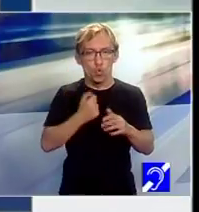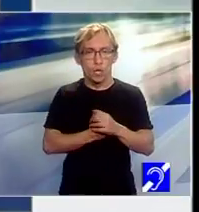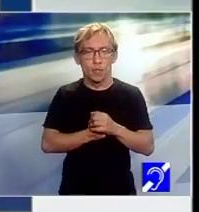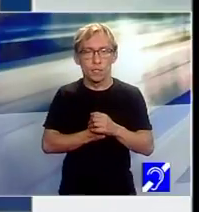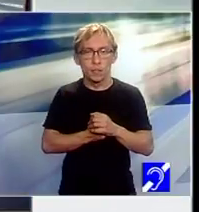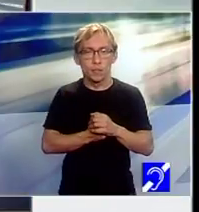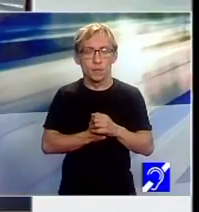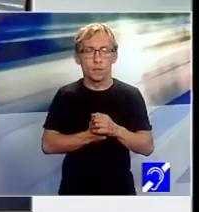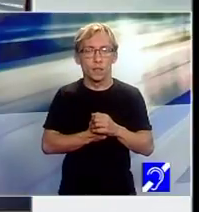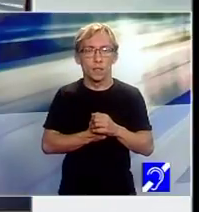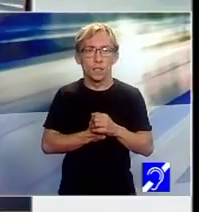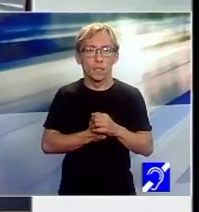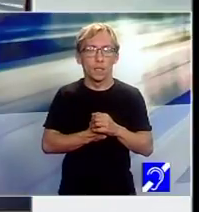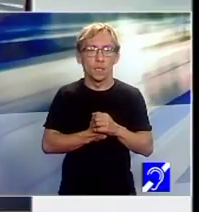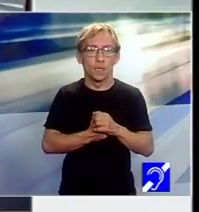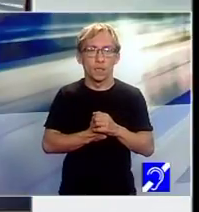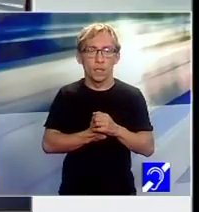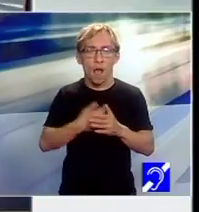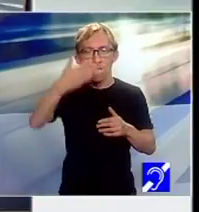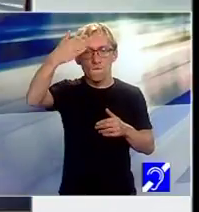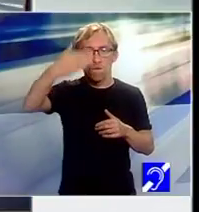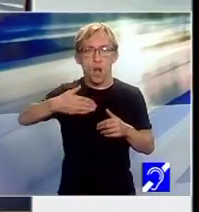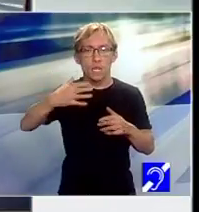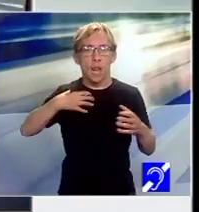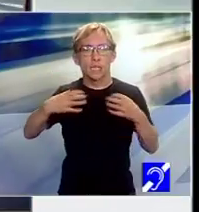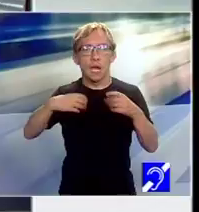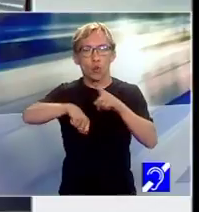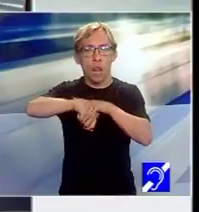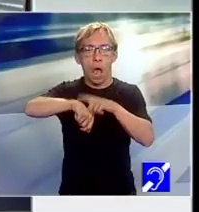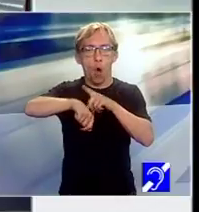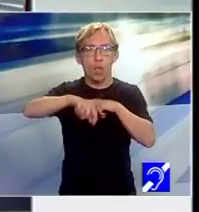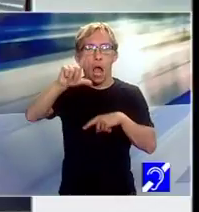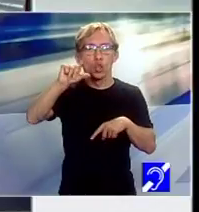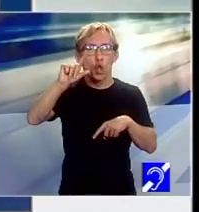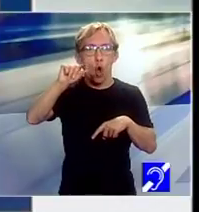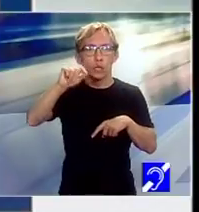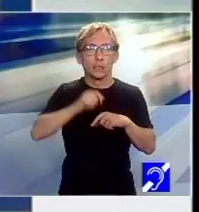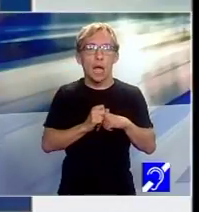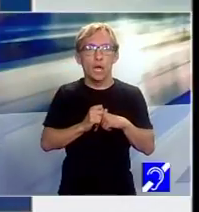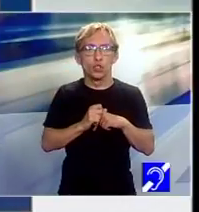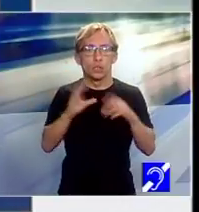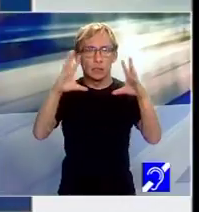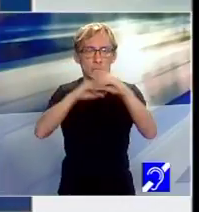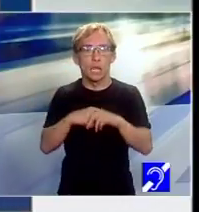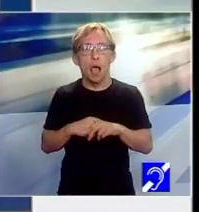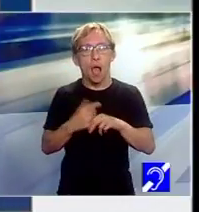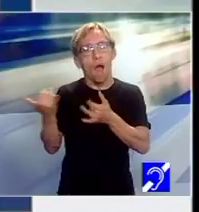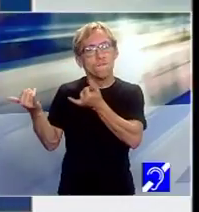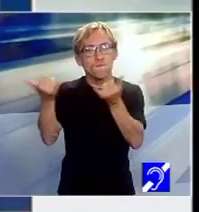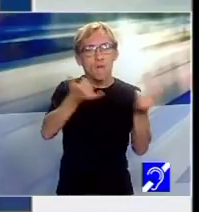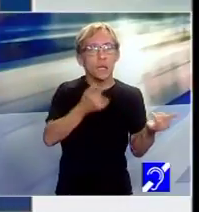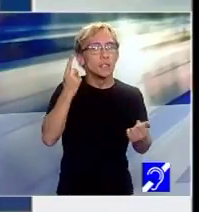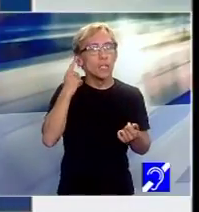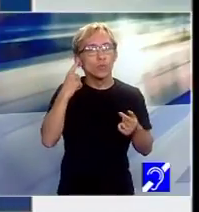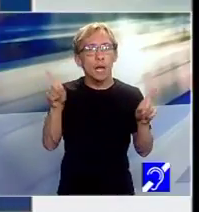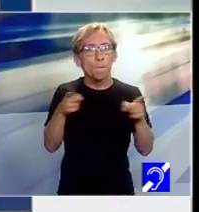Începând cu orele 20 în fața teatrului. La ora 20, sâmbătă, veți fi bineveniți să ascultați muzică de calitate, muzică pe